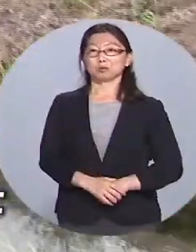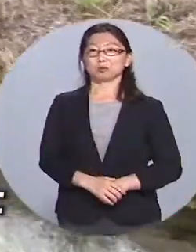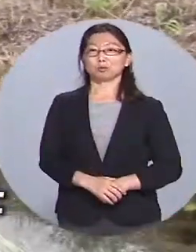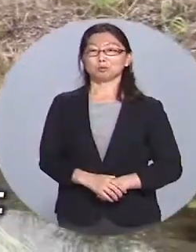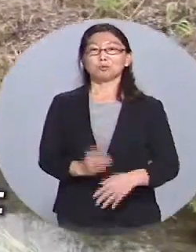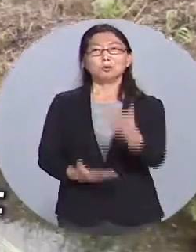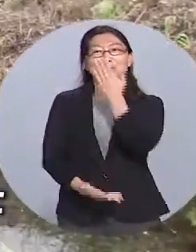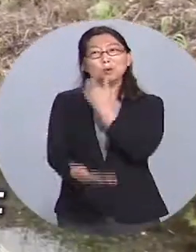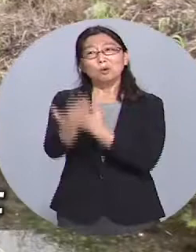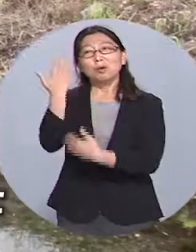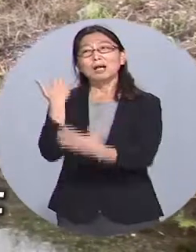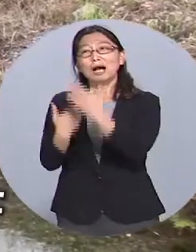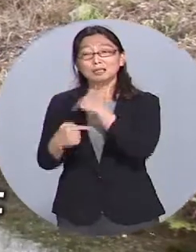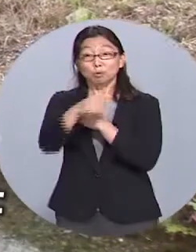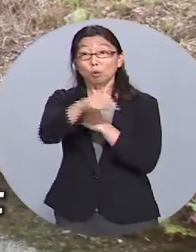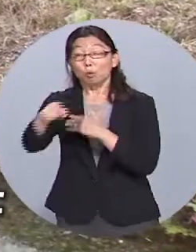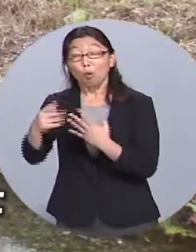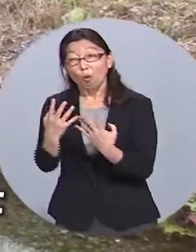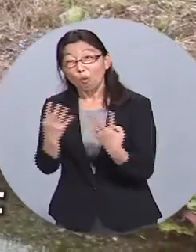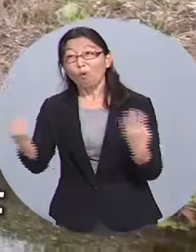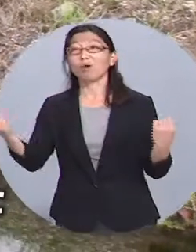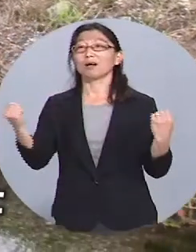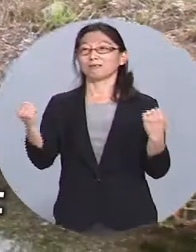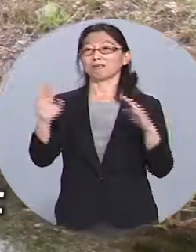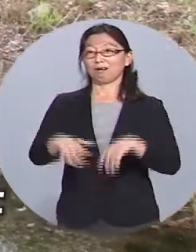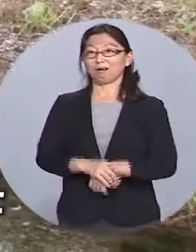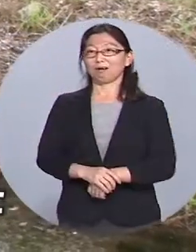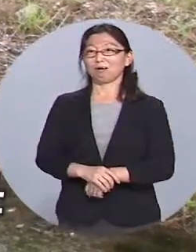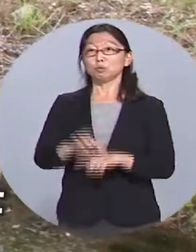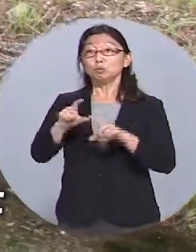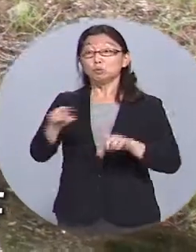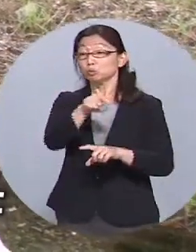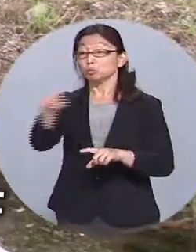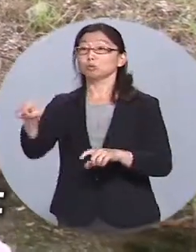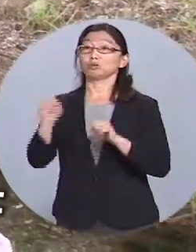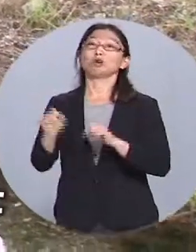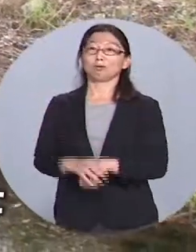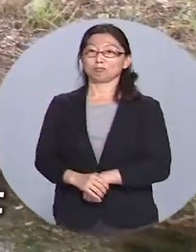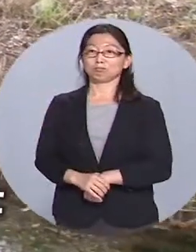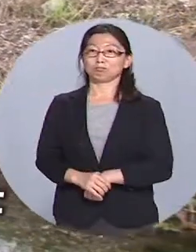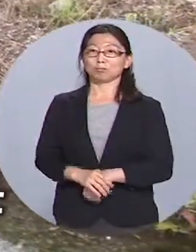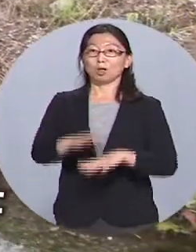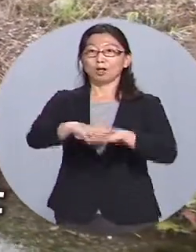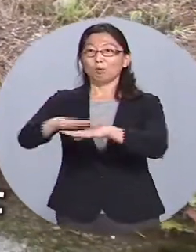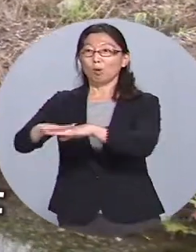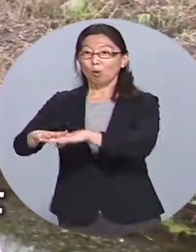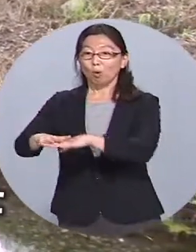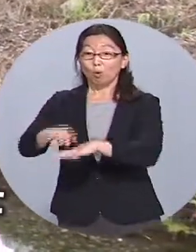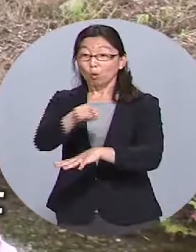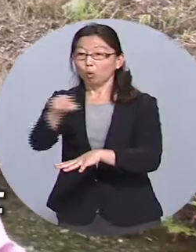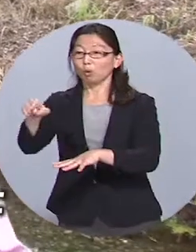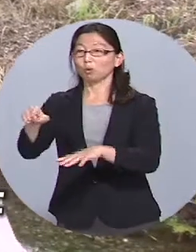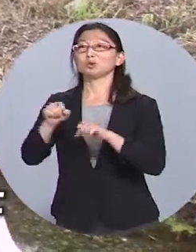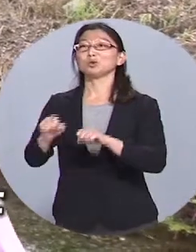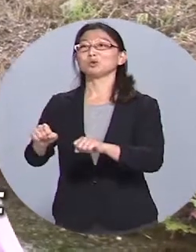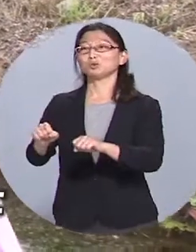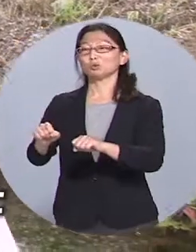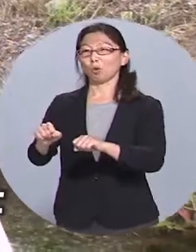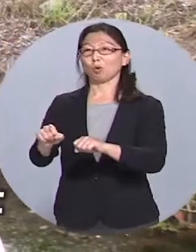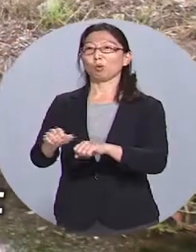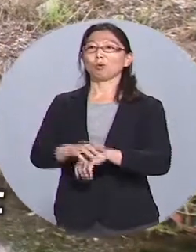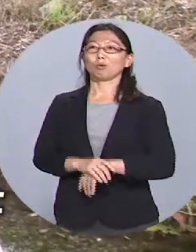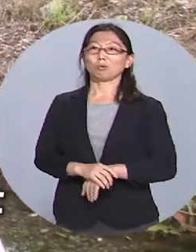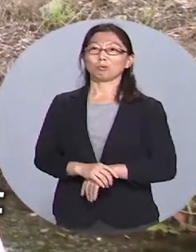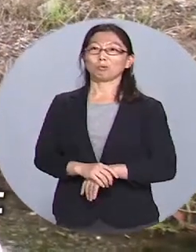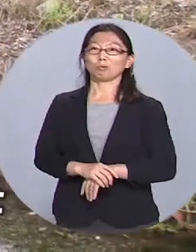い、どこにでもいたらしいです。 当たり前にいるぐらいの魚。 当たり前に田んぼや何か田植えするって言ってもいるし、